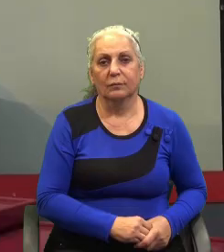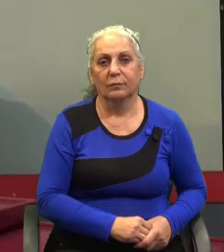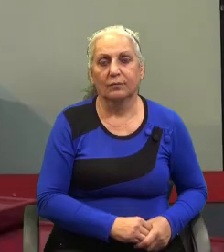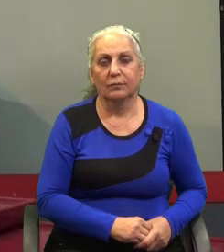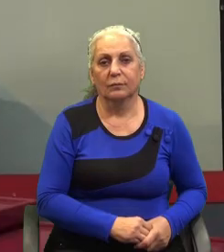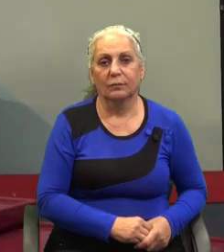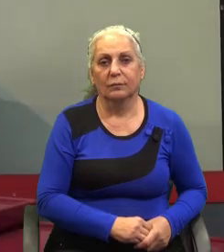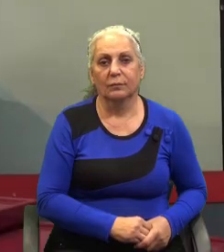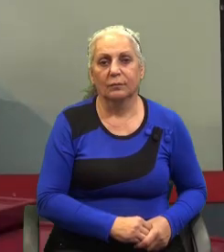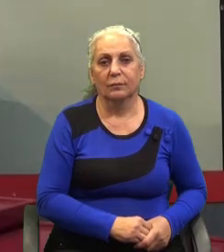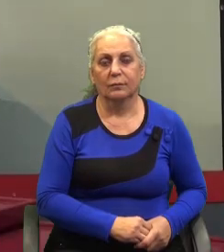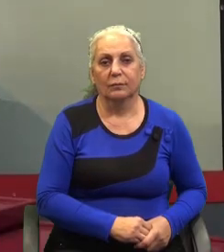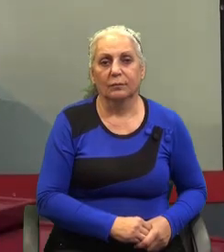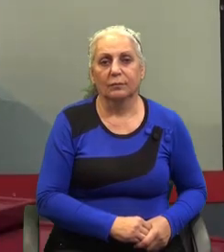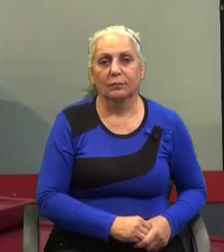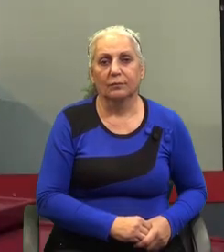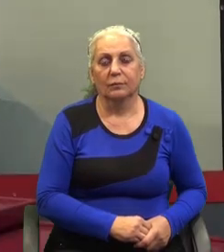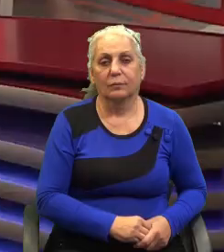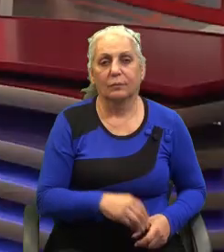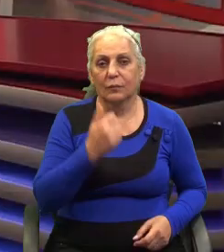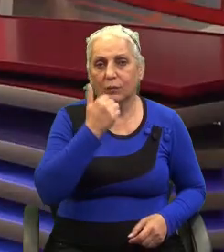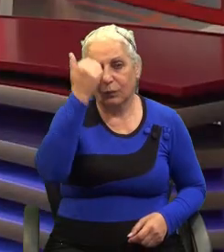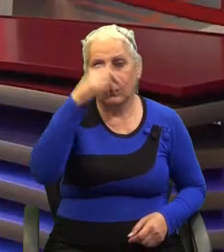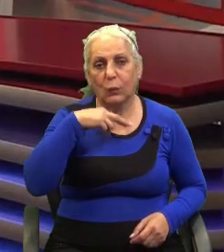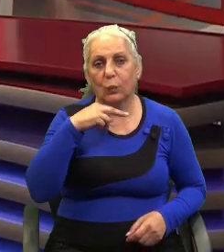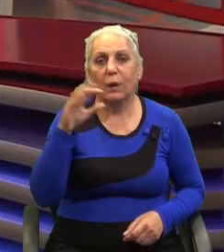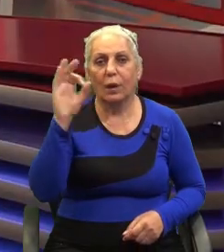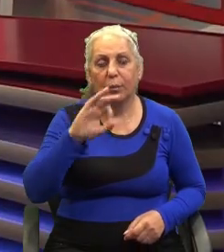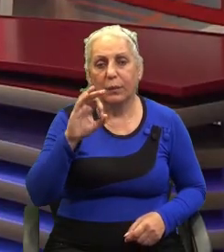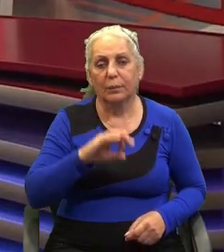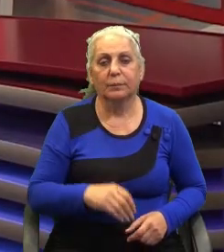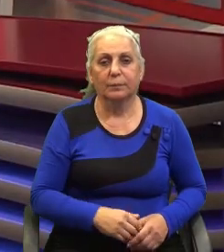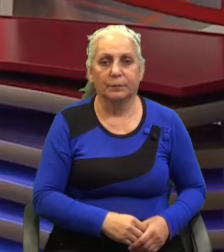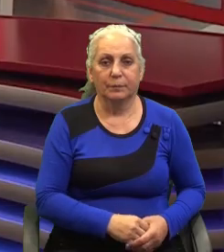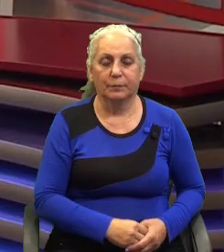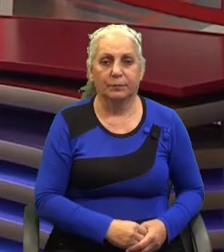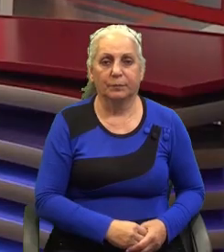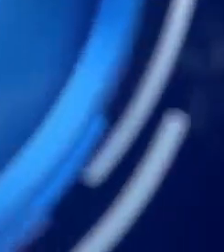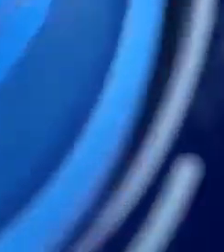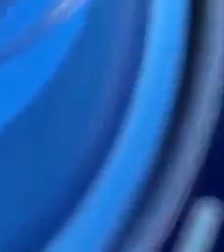Այս թողարկման համար նախատեսել էինք այսքանը, շնորհակալություն ուշադրության համար, շարունակեք դիտել Ֆորտունա։